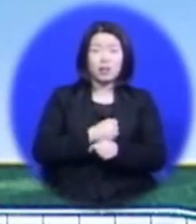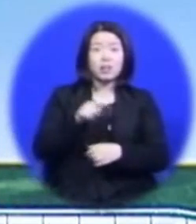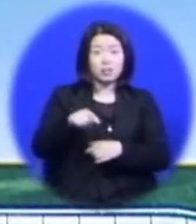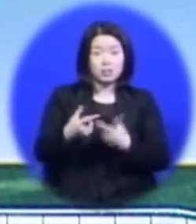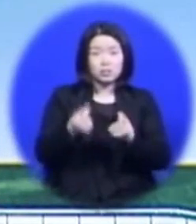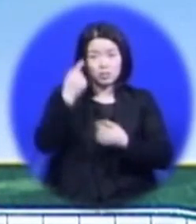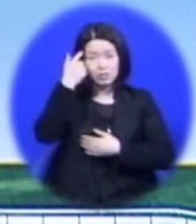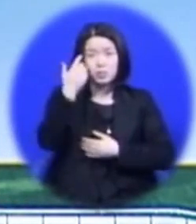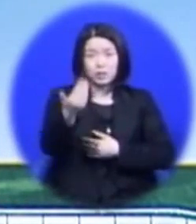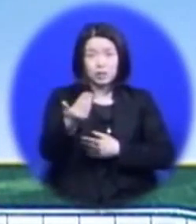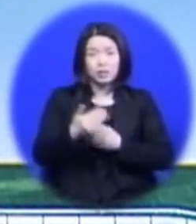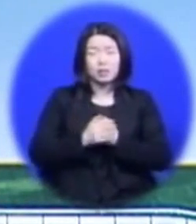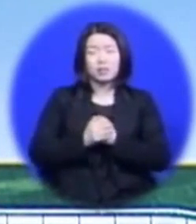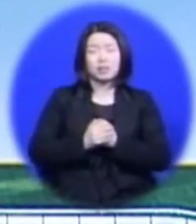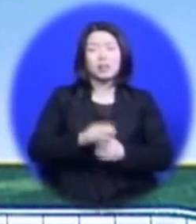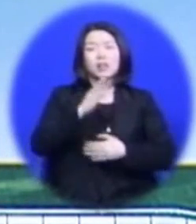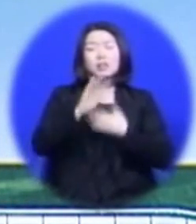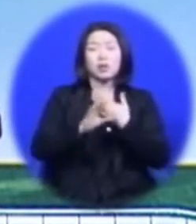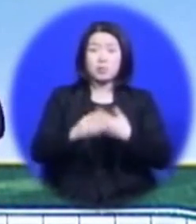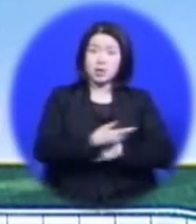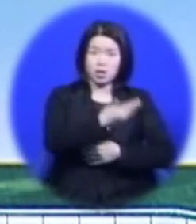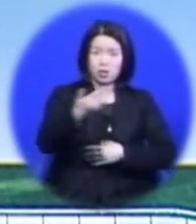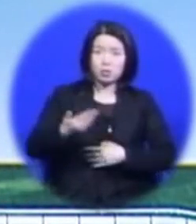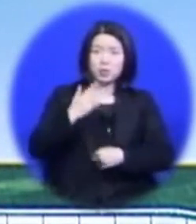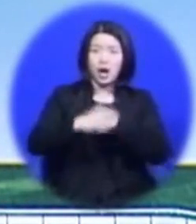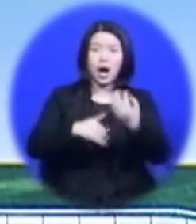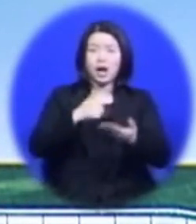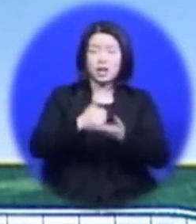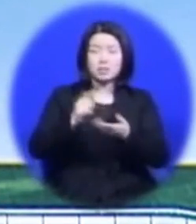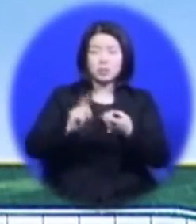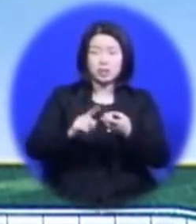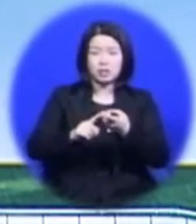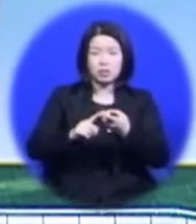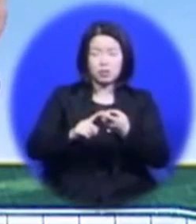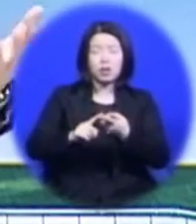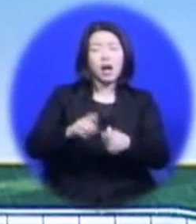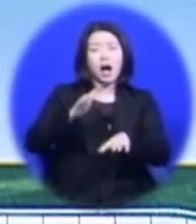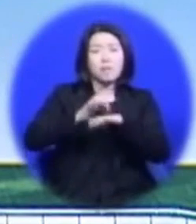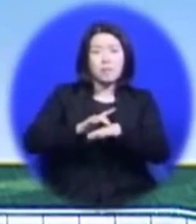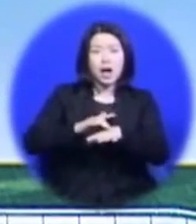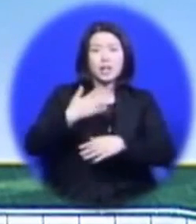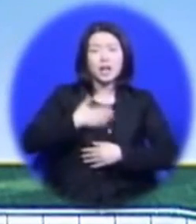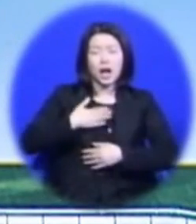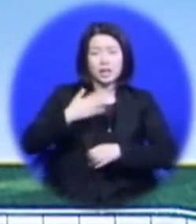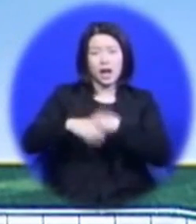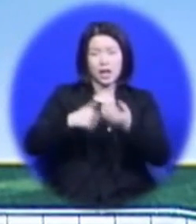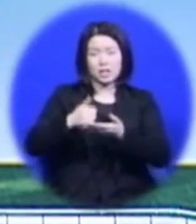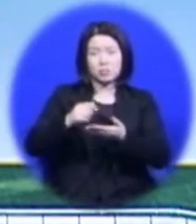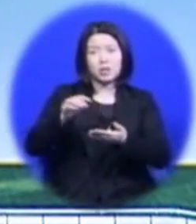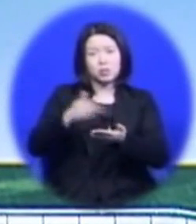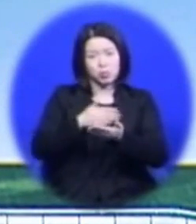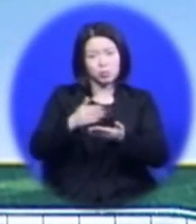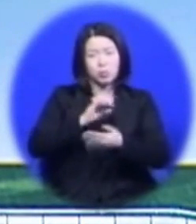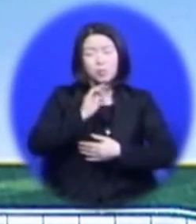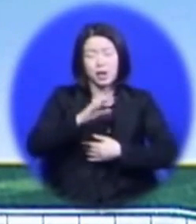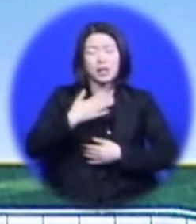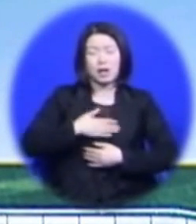그렇습니까? 그러면 여러분은 하나님을 마귀가 아는 하나님 정도로만 알고 있는 것입니다.